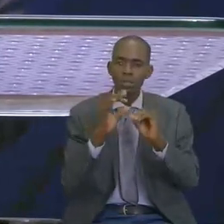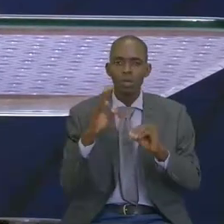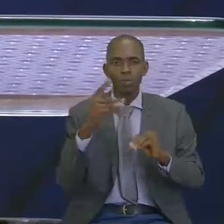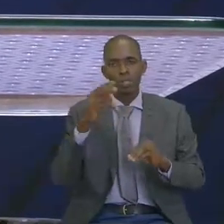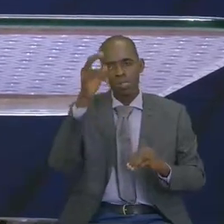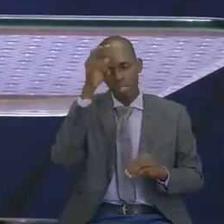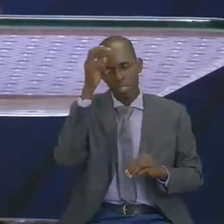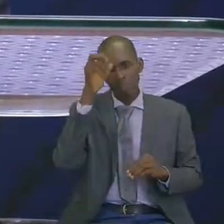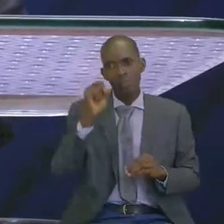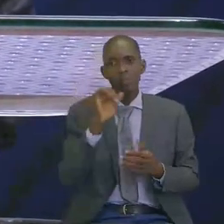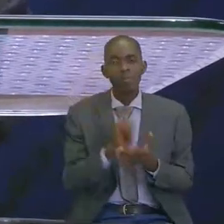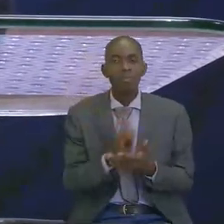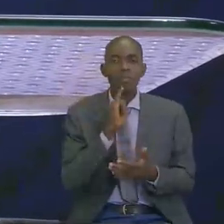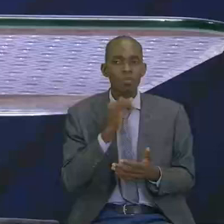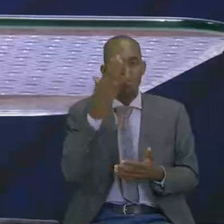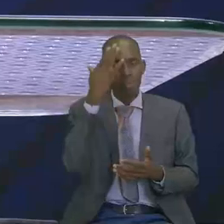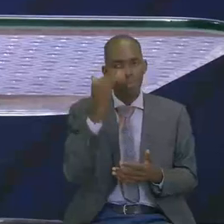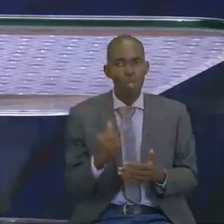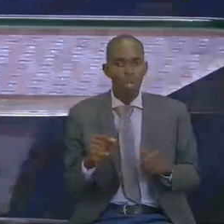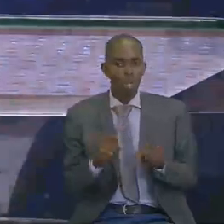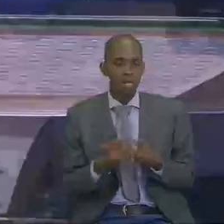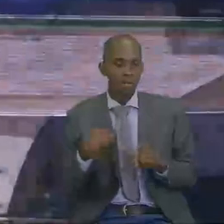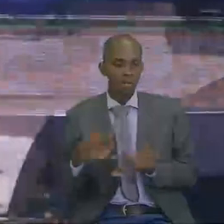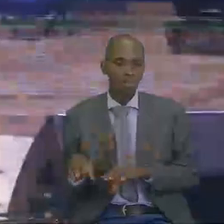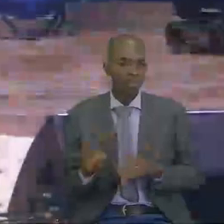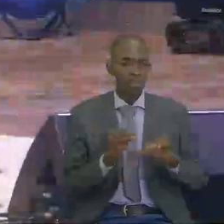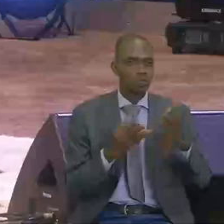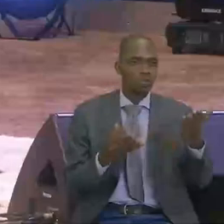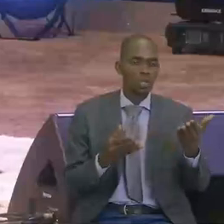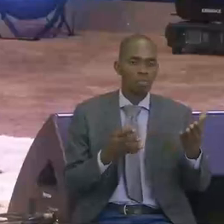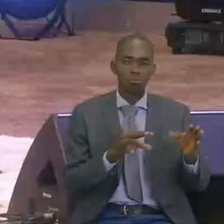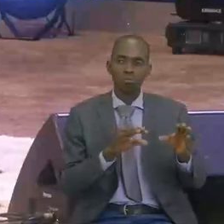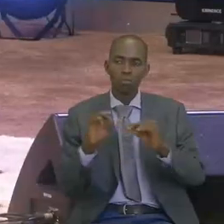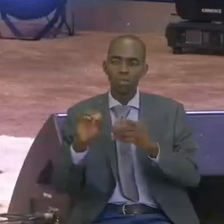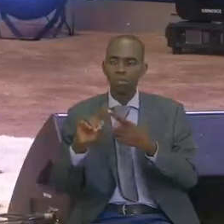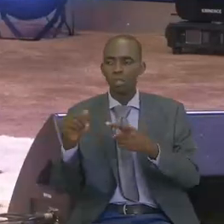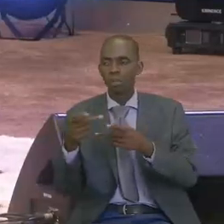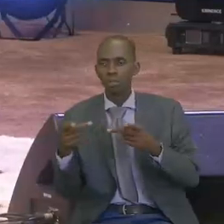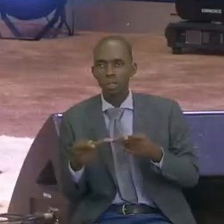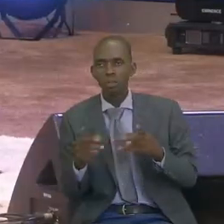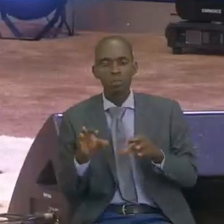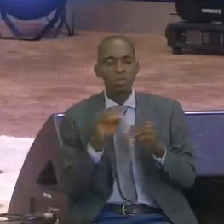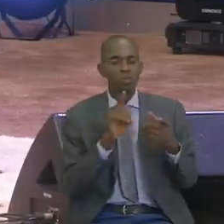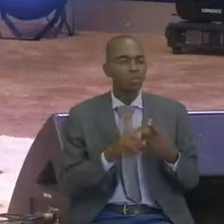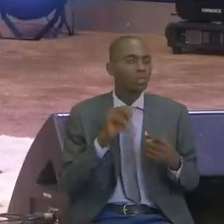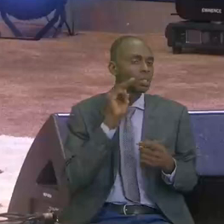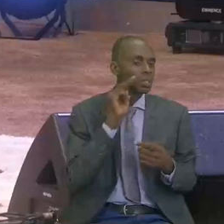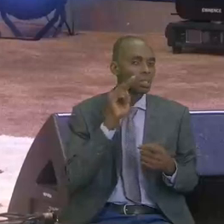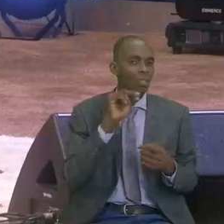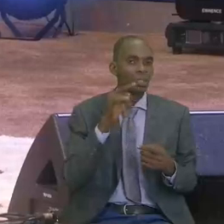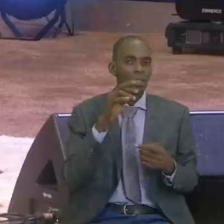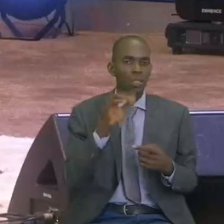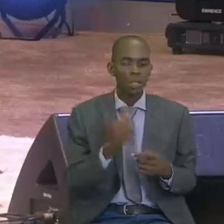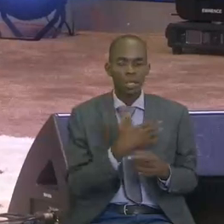démons. C'est pourquoi on va ici et là du Nigeria. Oui, on quitte Nigeria et puis on